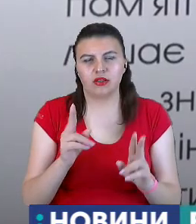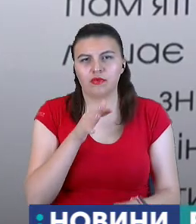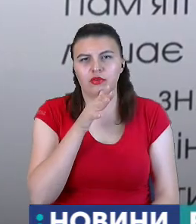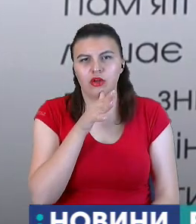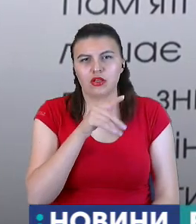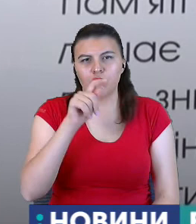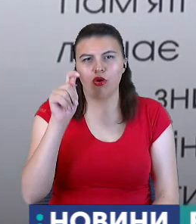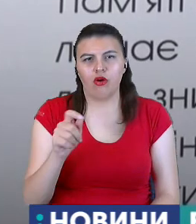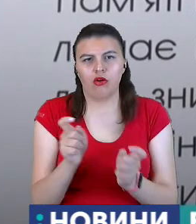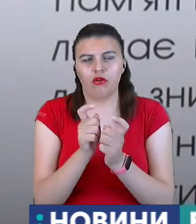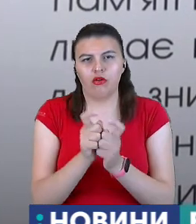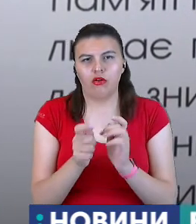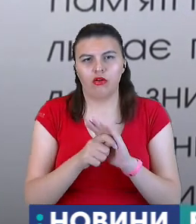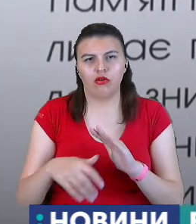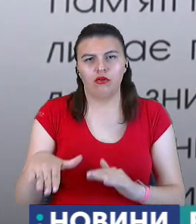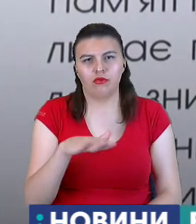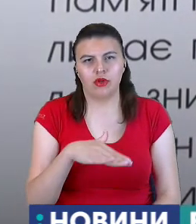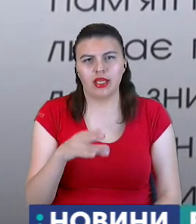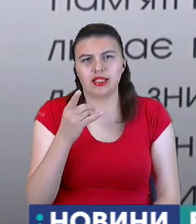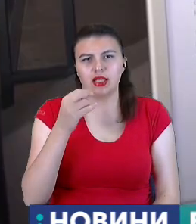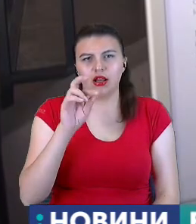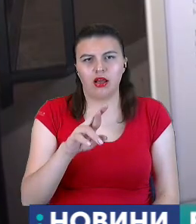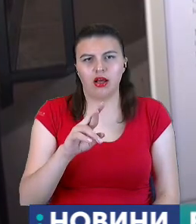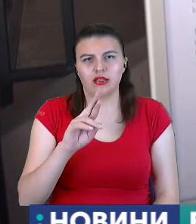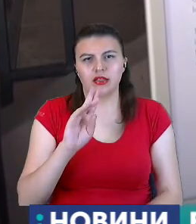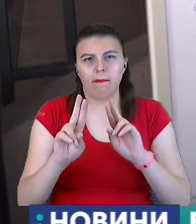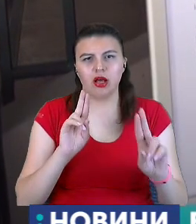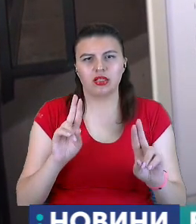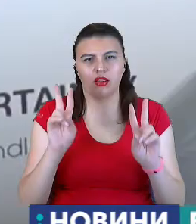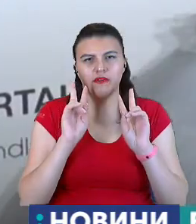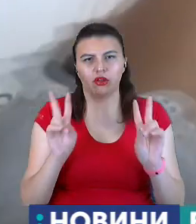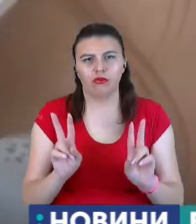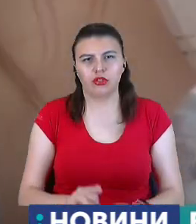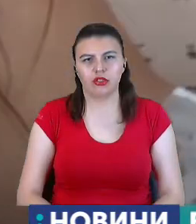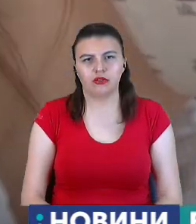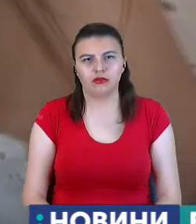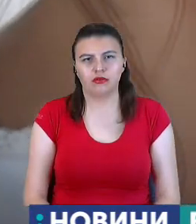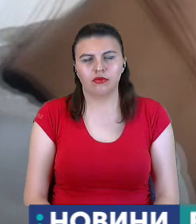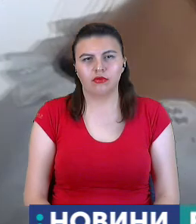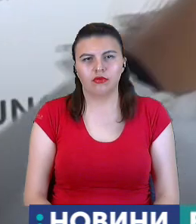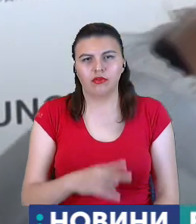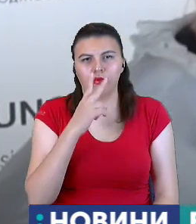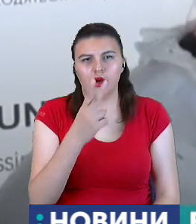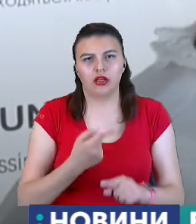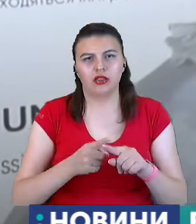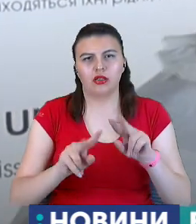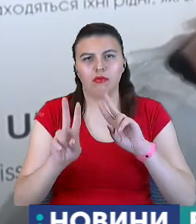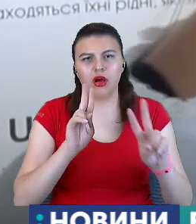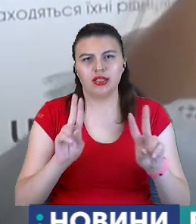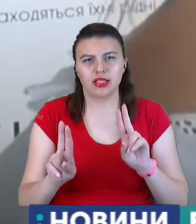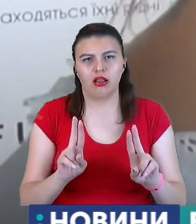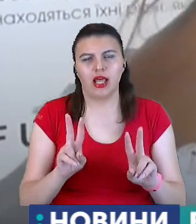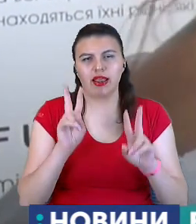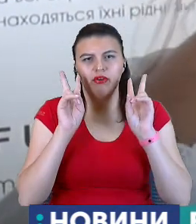Донбасі, складається інсталяція «Пазл невідомості». Як ви бачите, це пазл, пазл невідомості. На